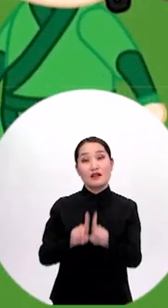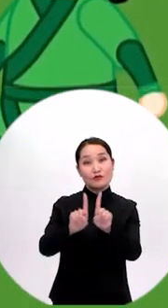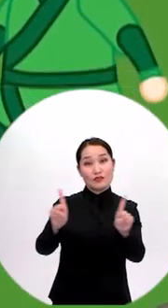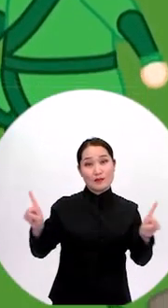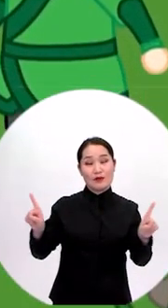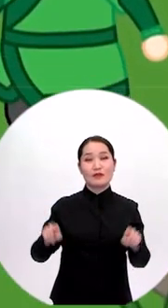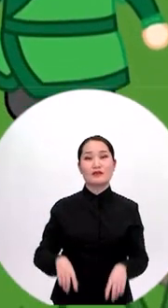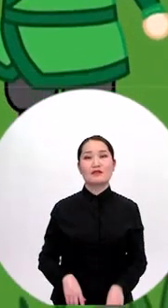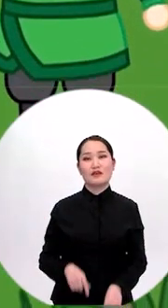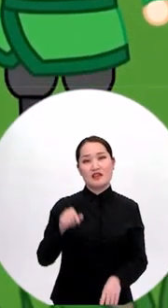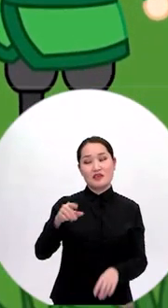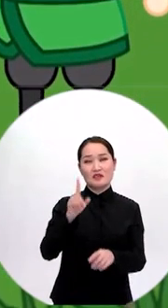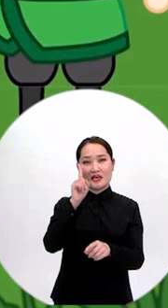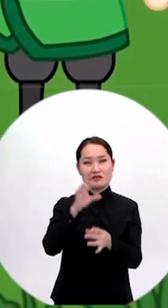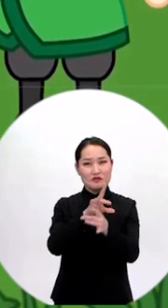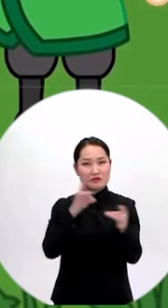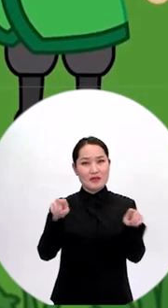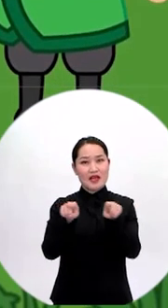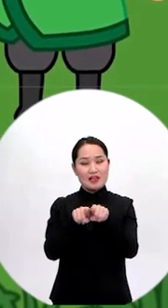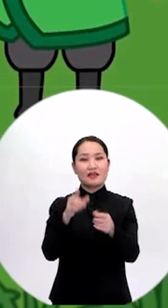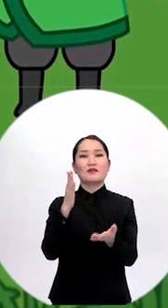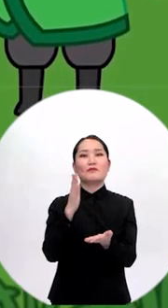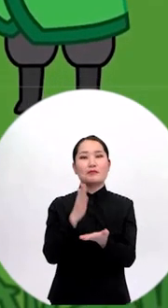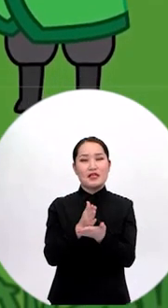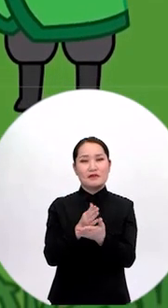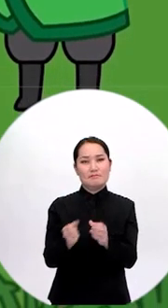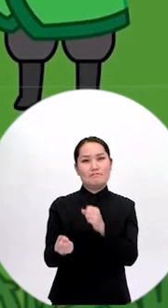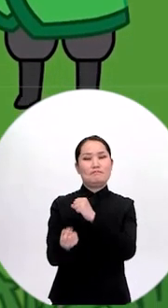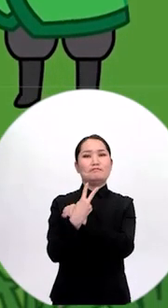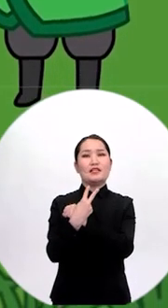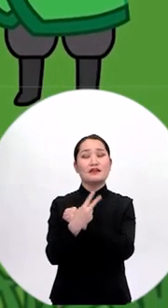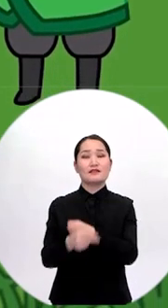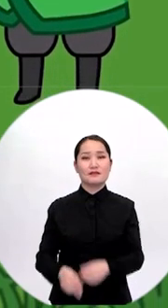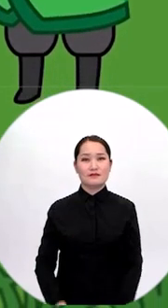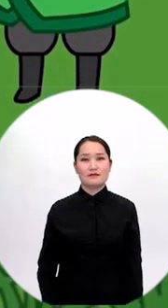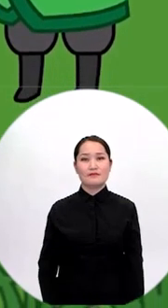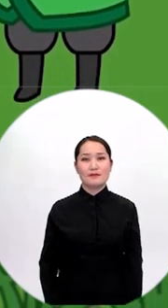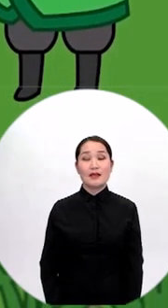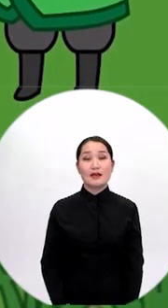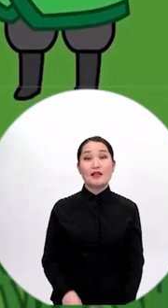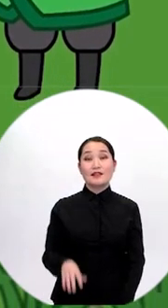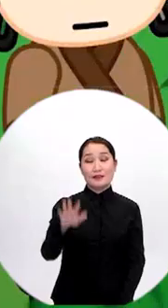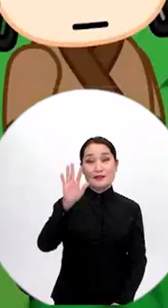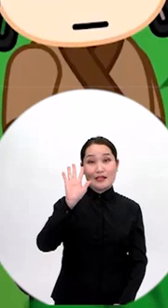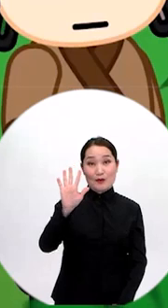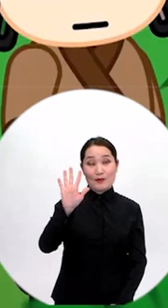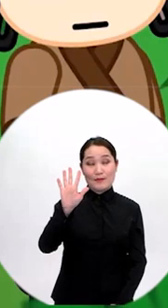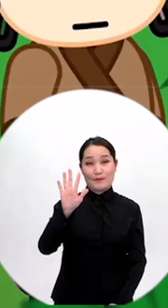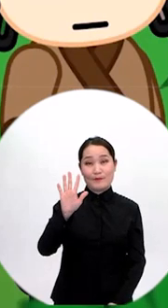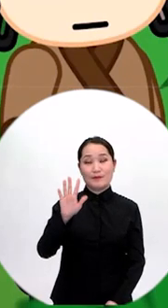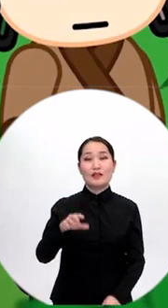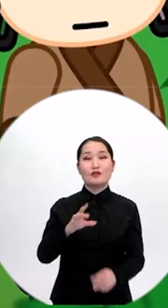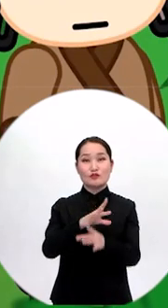салах юм бол яг саяын энэ сум шиг хинт ч амархан дийлдэгдэх болно. Харин хоорондоо